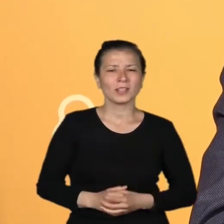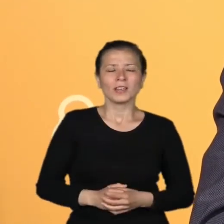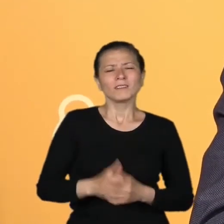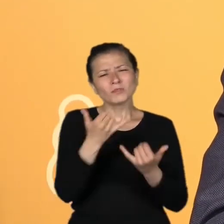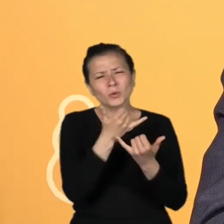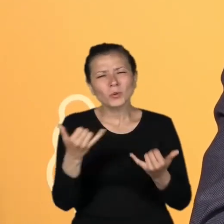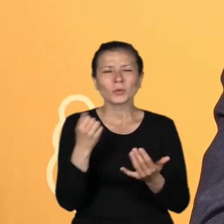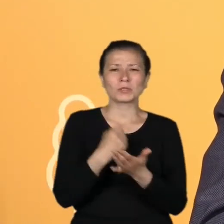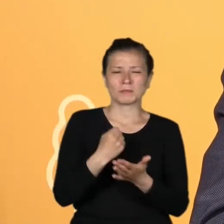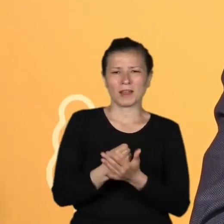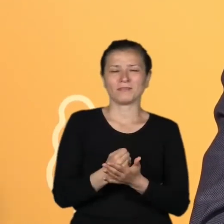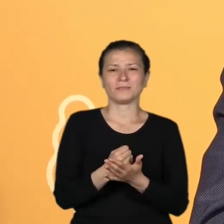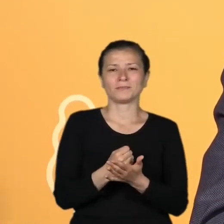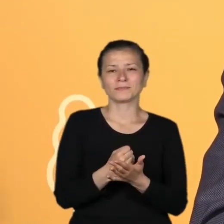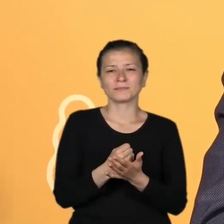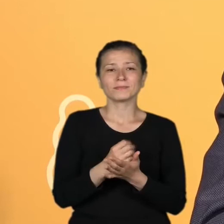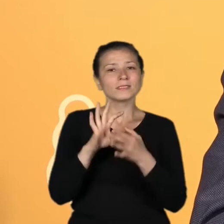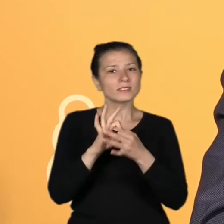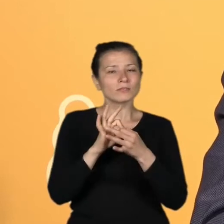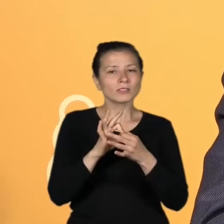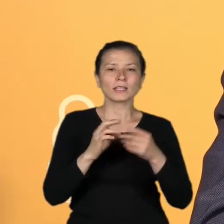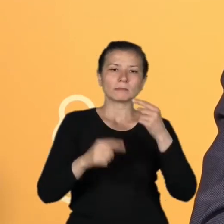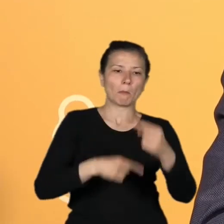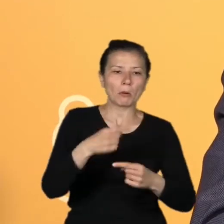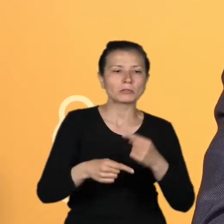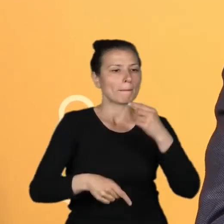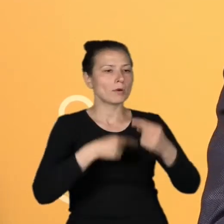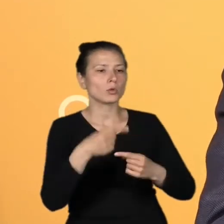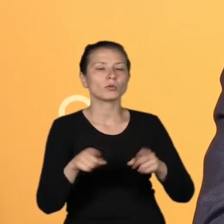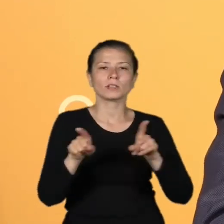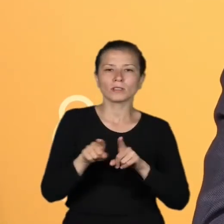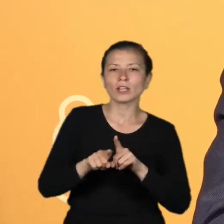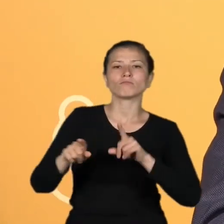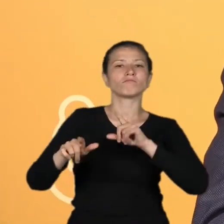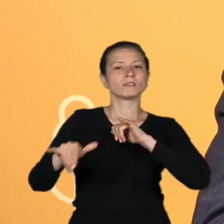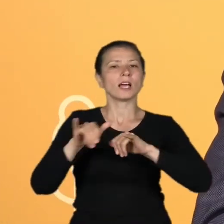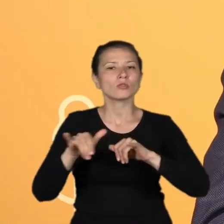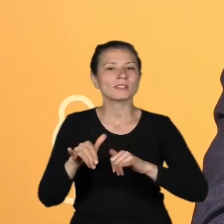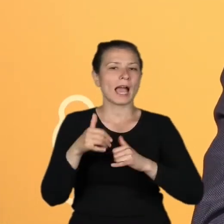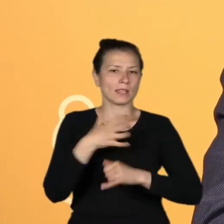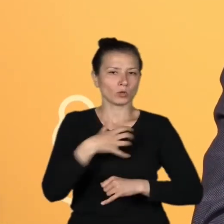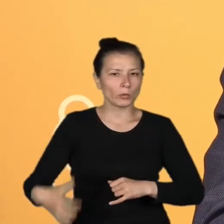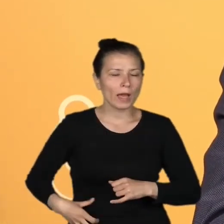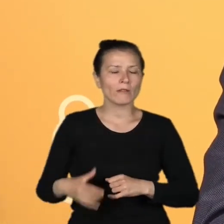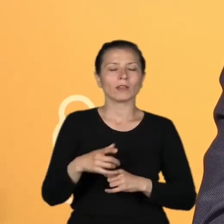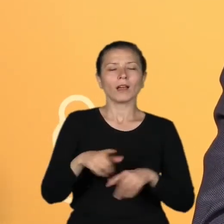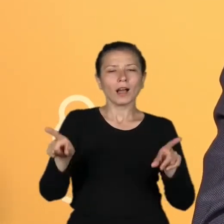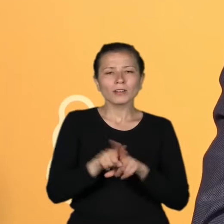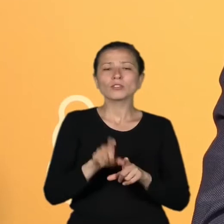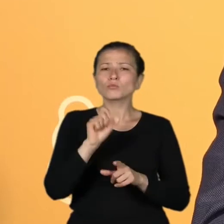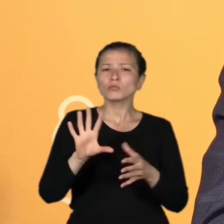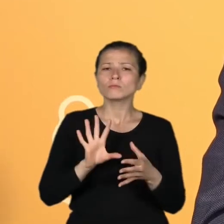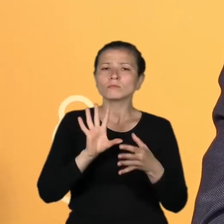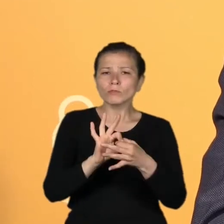które nie wiążą się z procesem produkcji, czy sposób gospodarowania w ogóle, ale też wiążą się